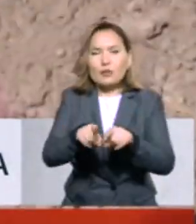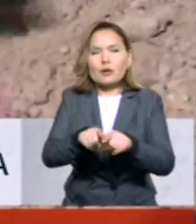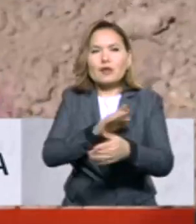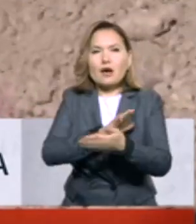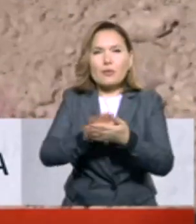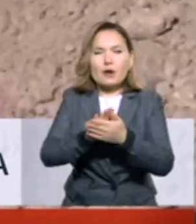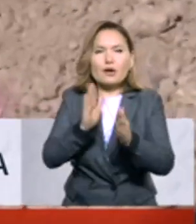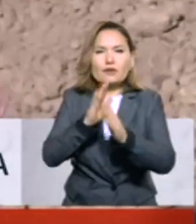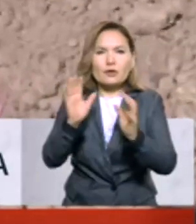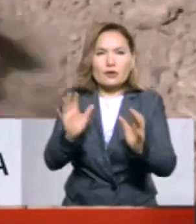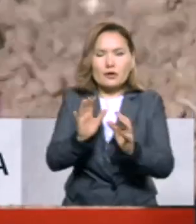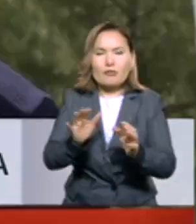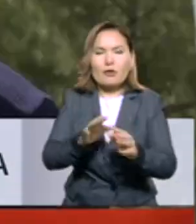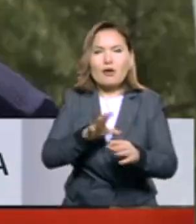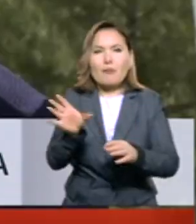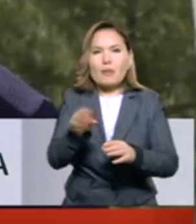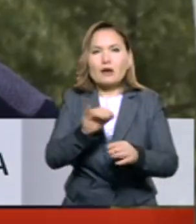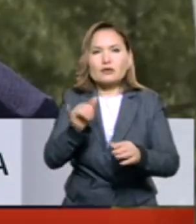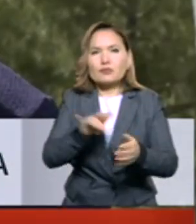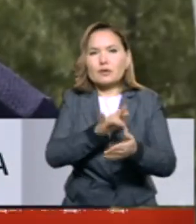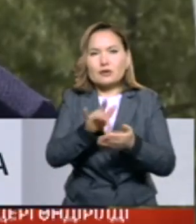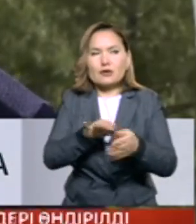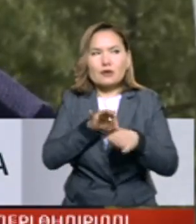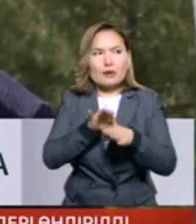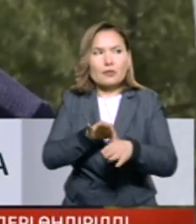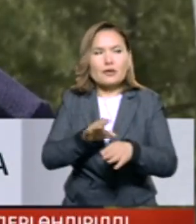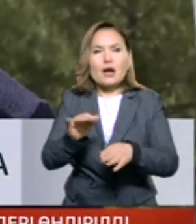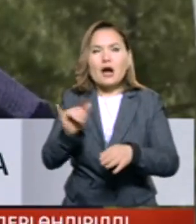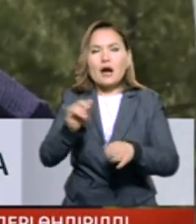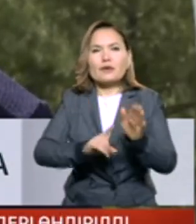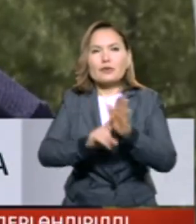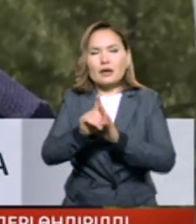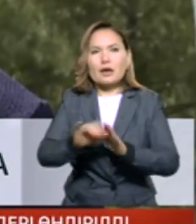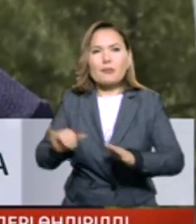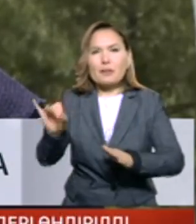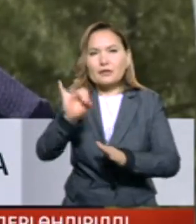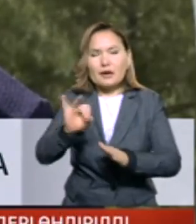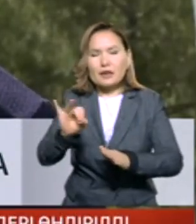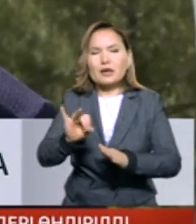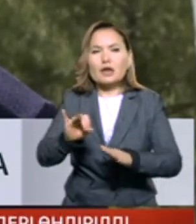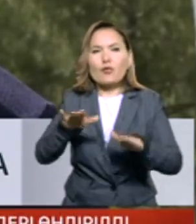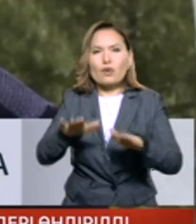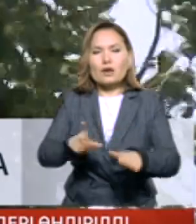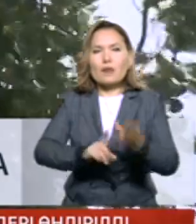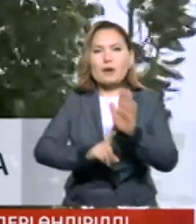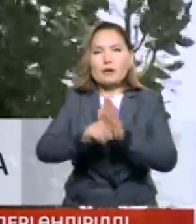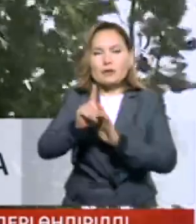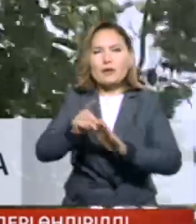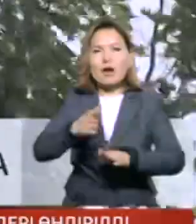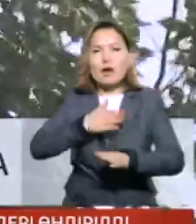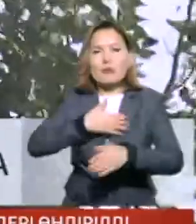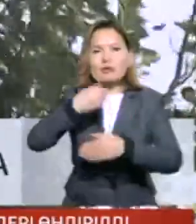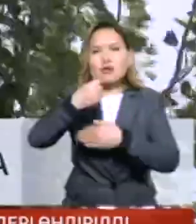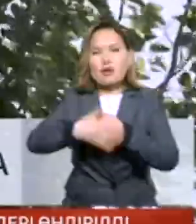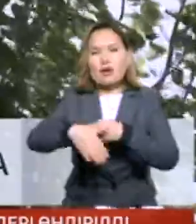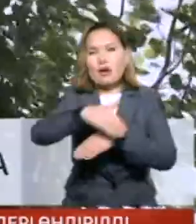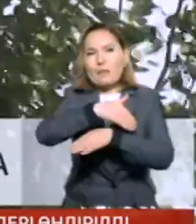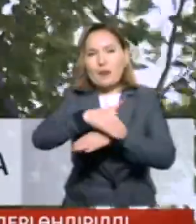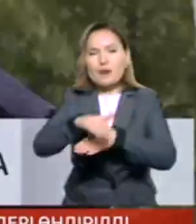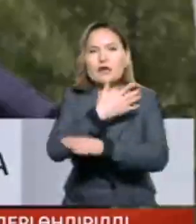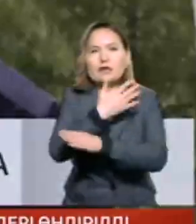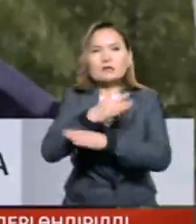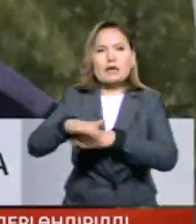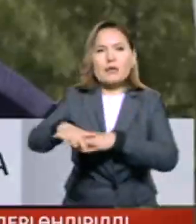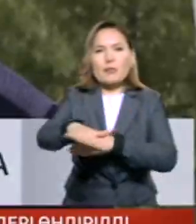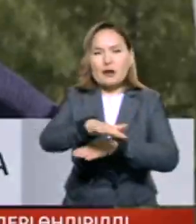тауып, жер-жерде жүріп жатыр. Жалпы акция басталғалы негізі тарихи орындардан бастап, одан кейін жаңағы бізде орталық көшелердің саябақтары,